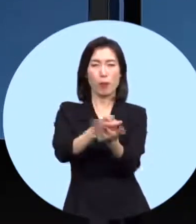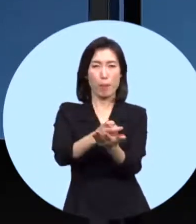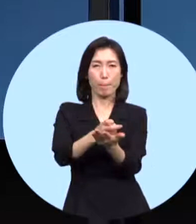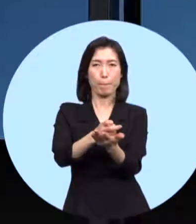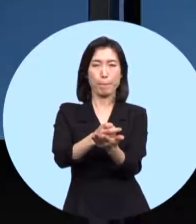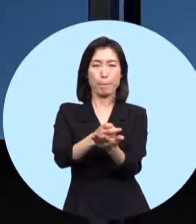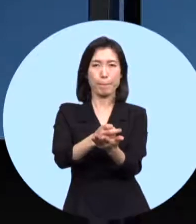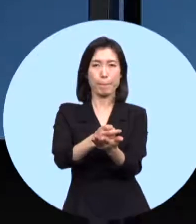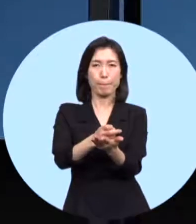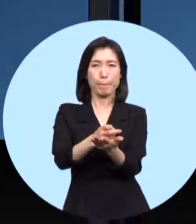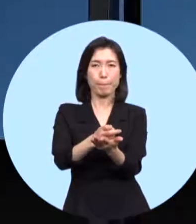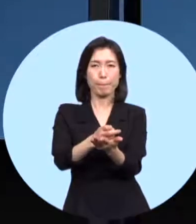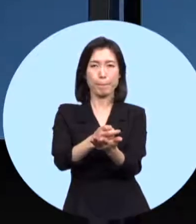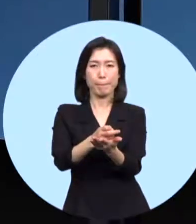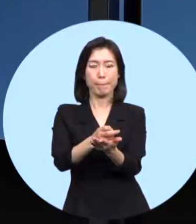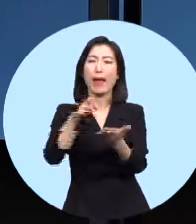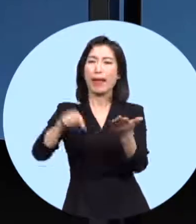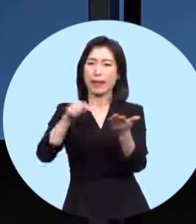하자면